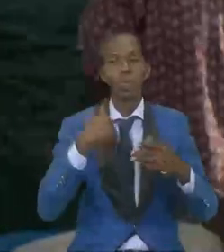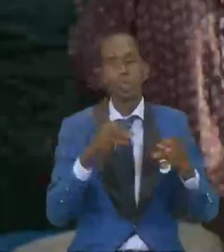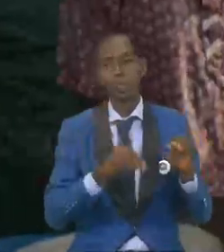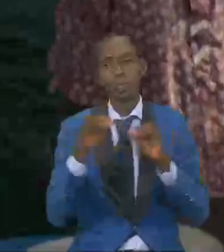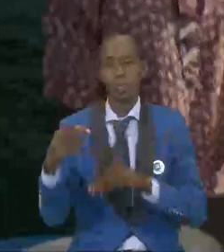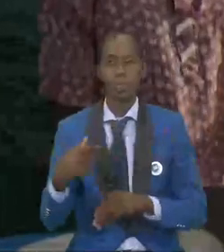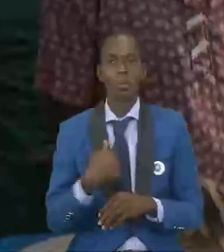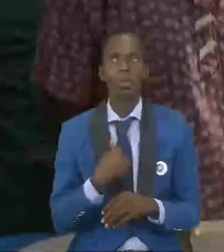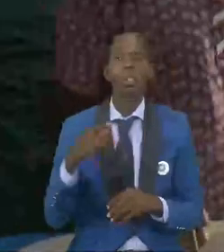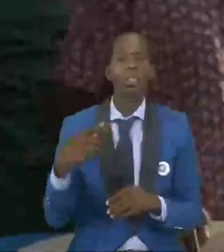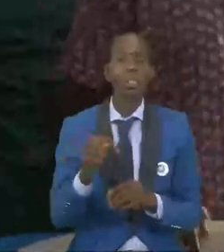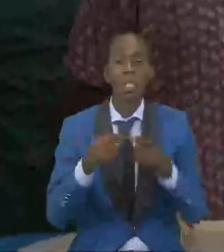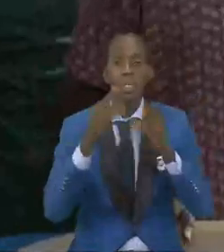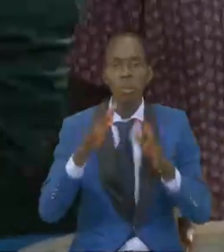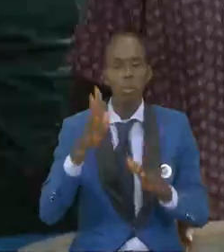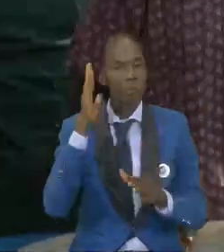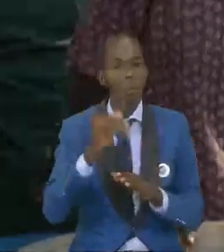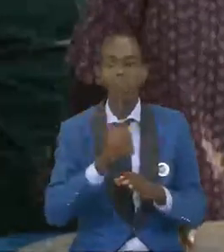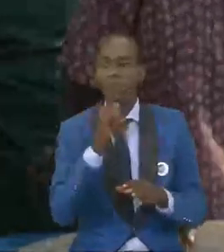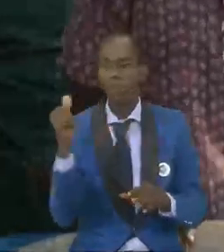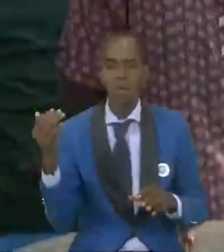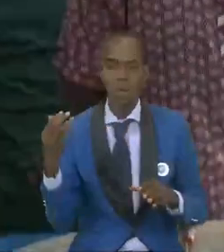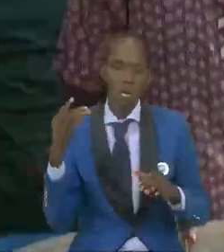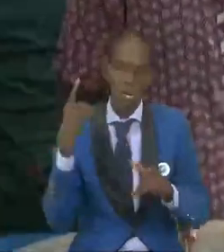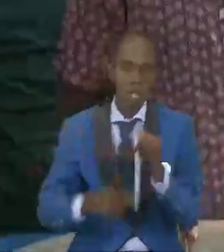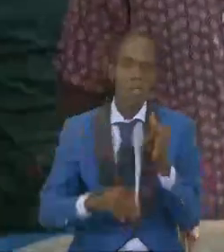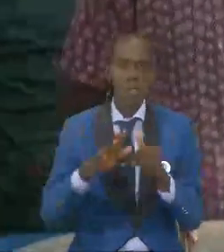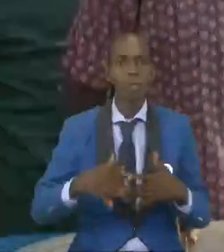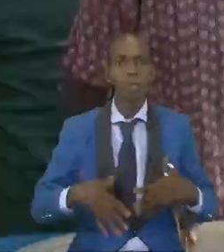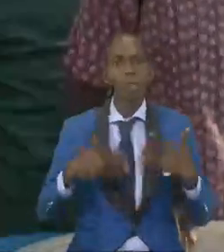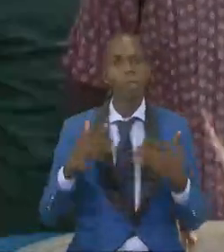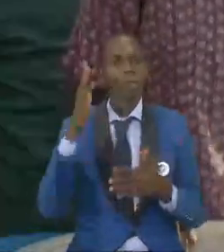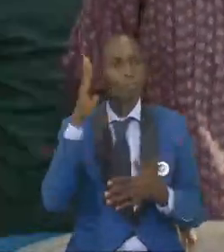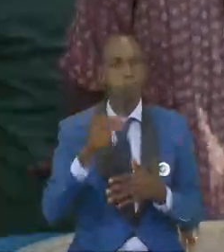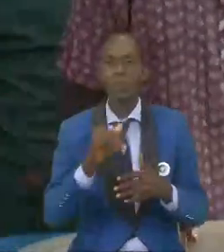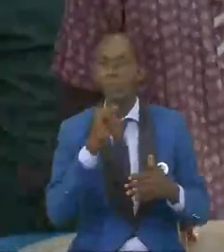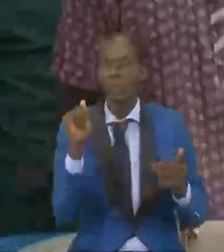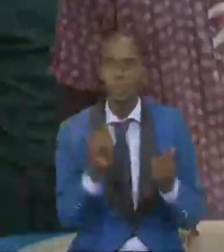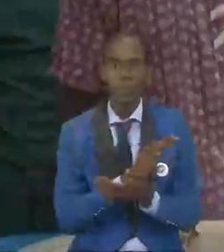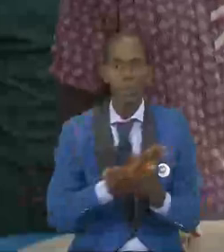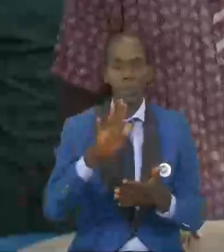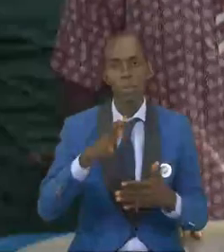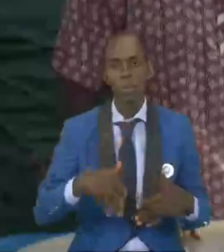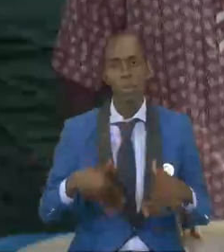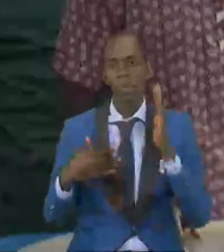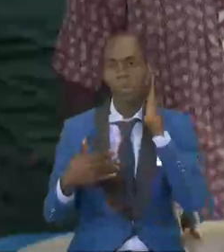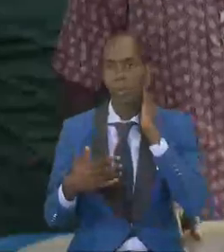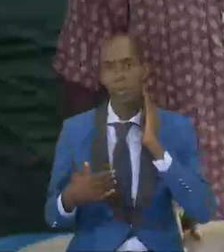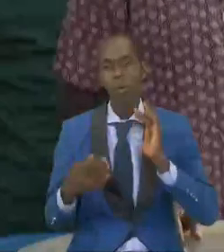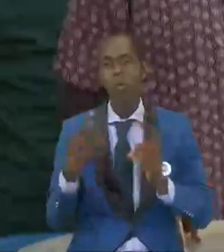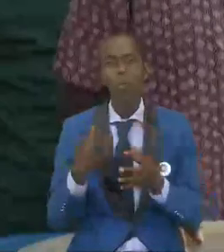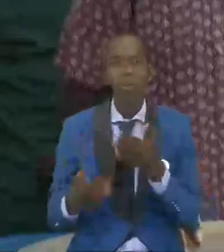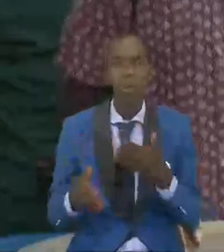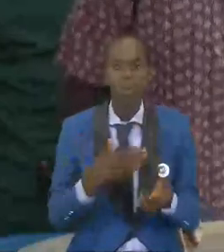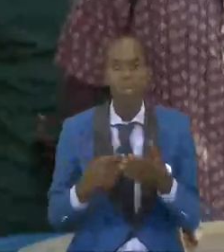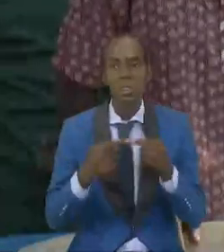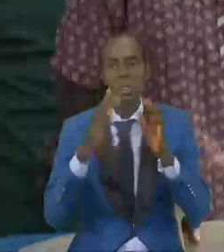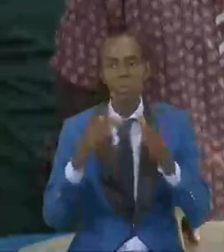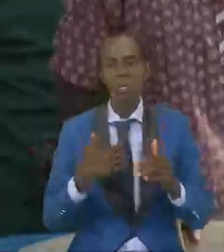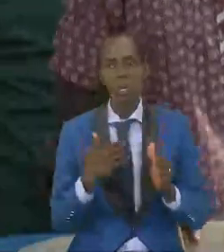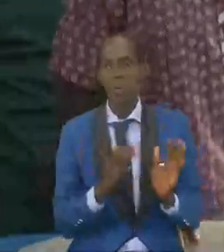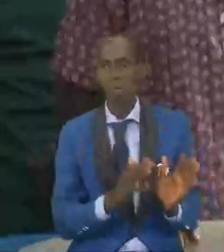l'héritage du lieu où tu m'as placé ils vont pas écouter ta vie ils pourront pas terminer